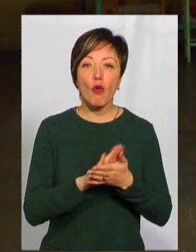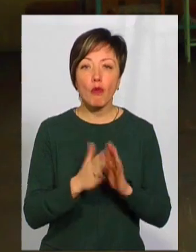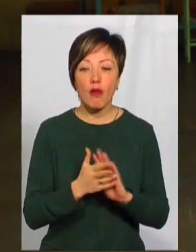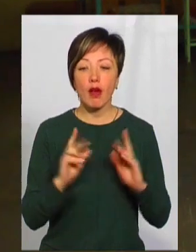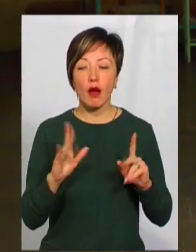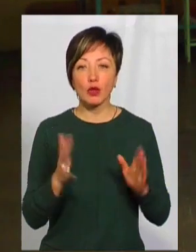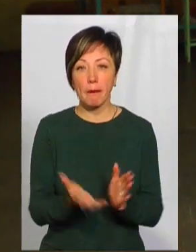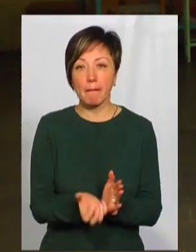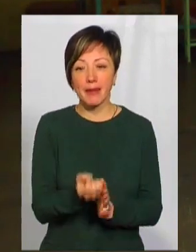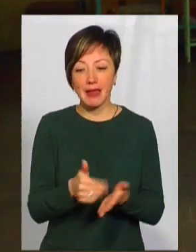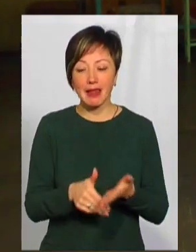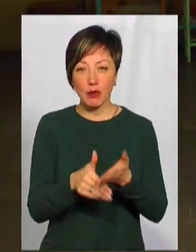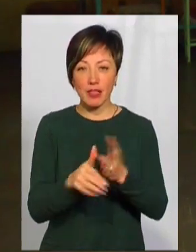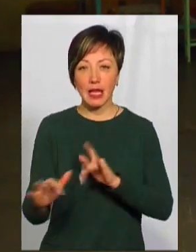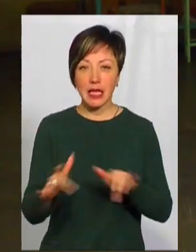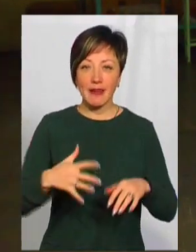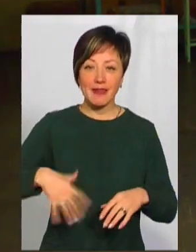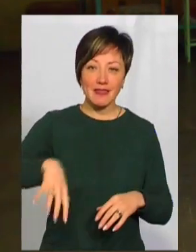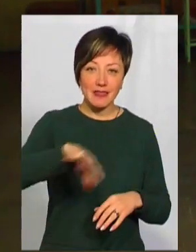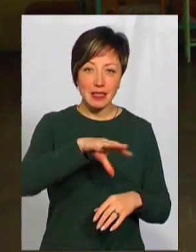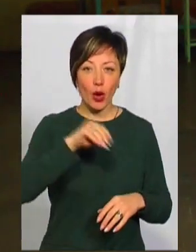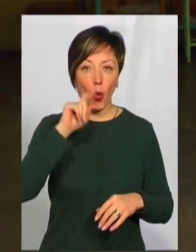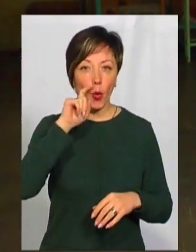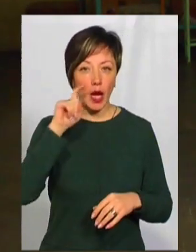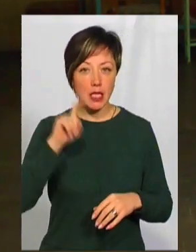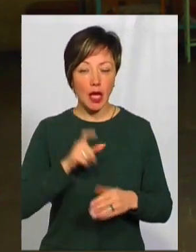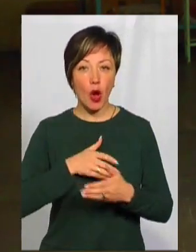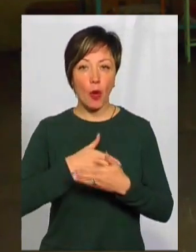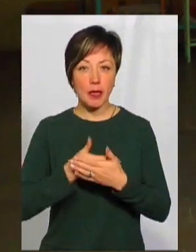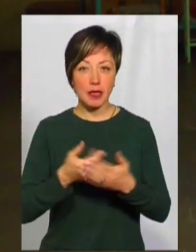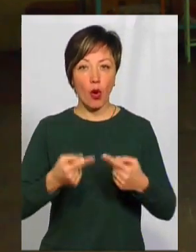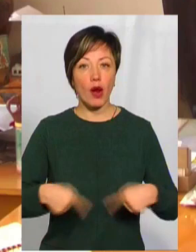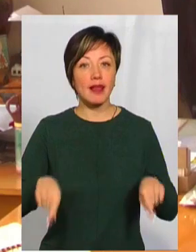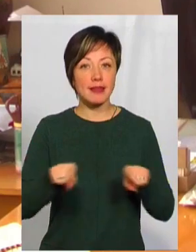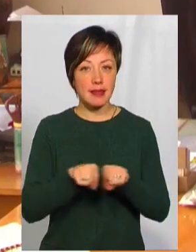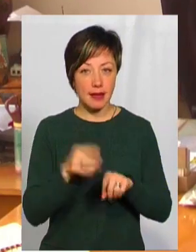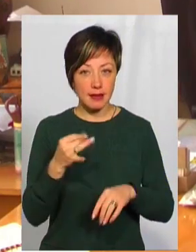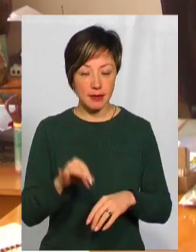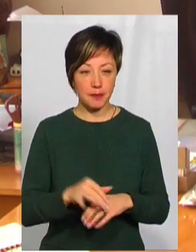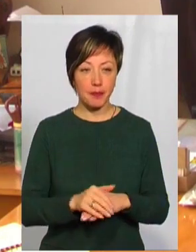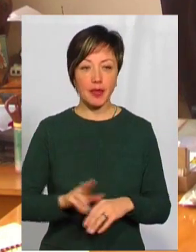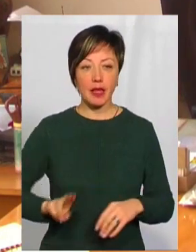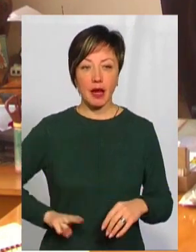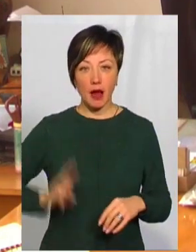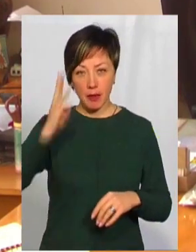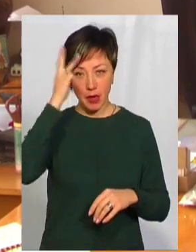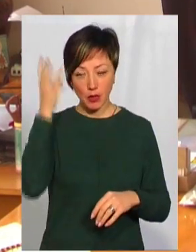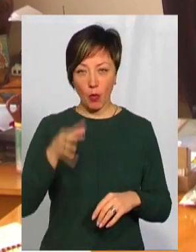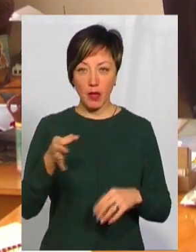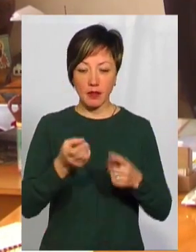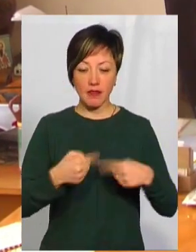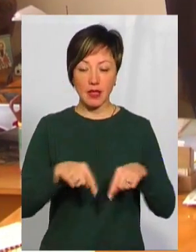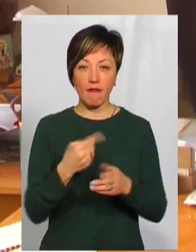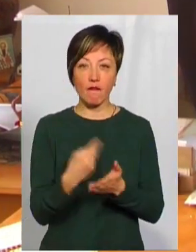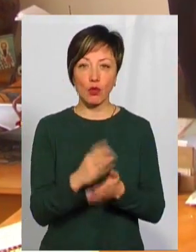буде підтримуватися діяльність всеукраїнських громадських організацій. Директор Хмельницького обласного відділення Фонду